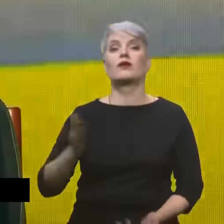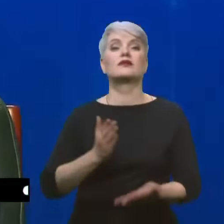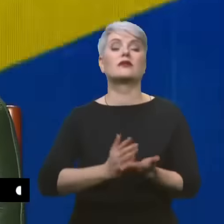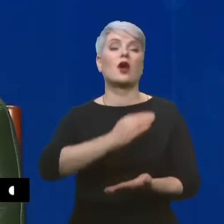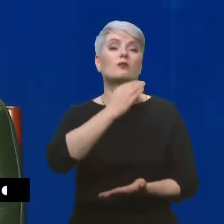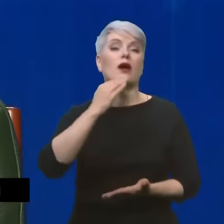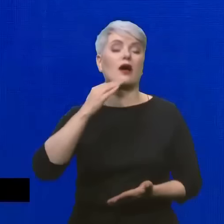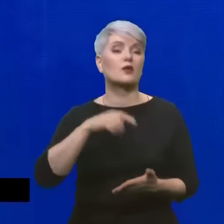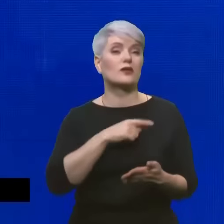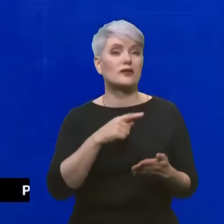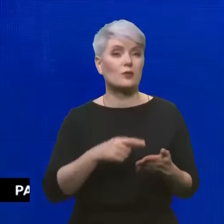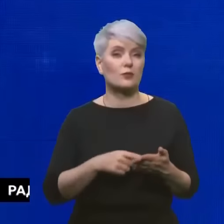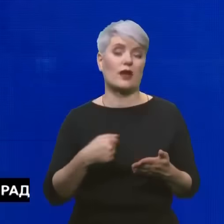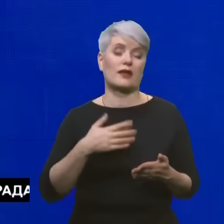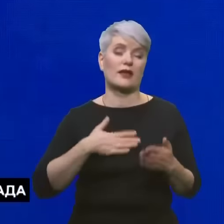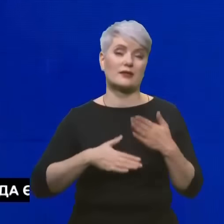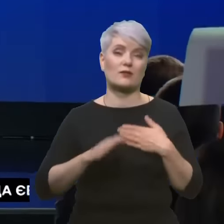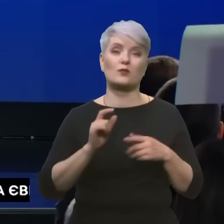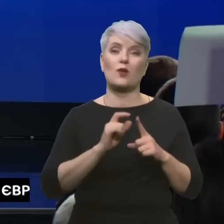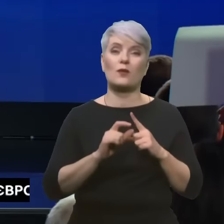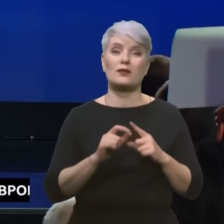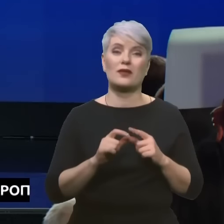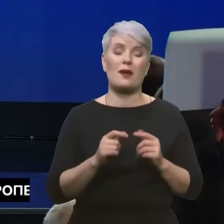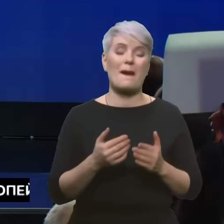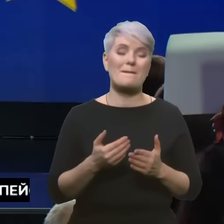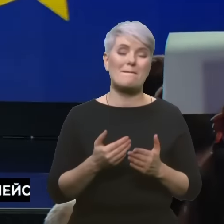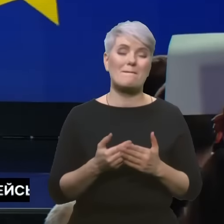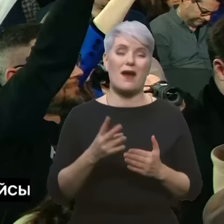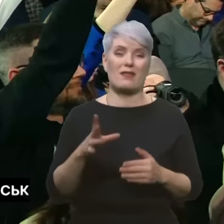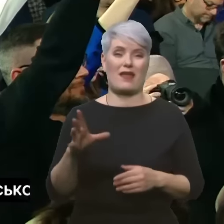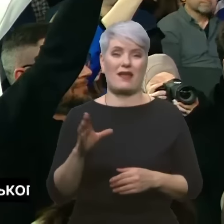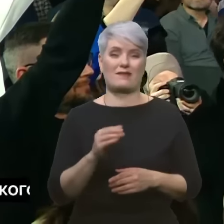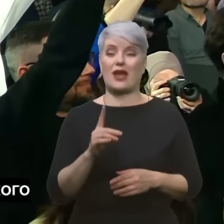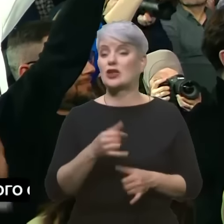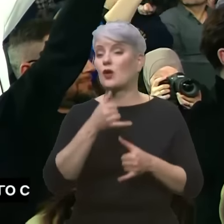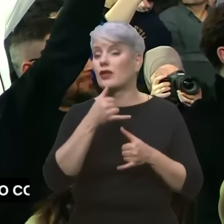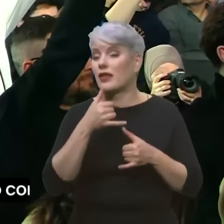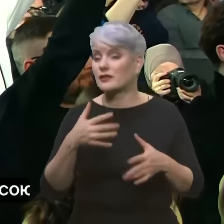буду відповідати майже на всі, що не зможу сказати, вибачте.